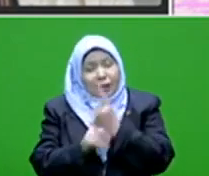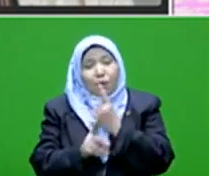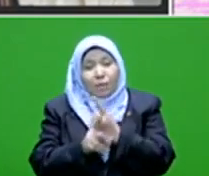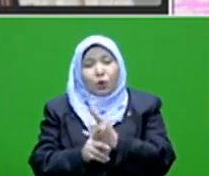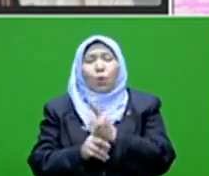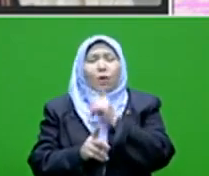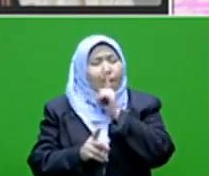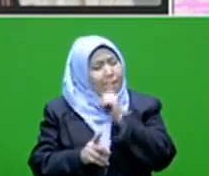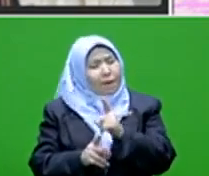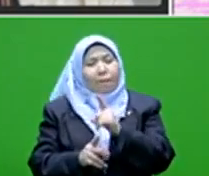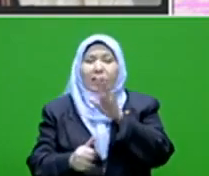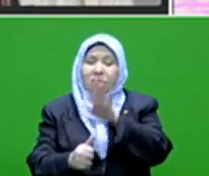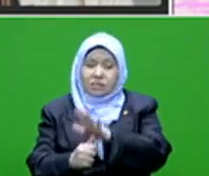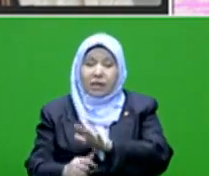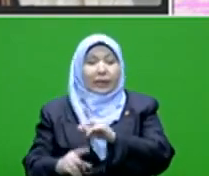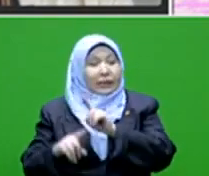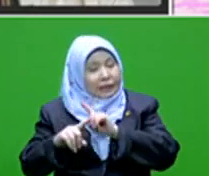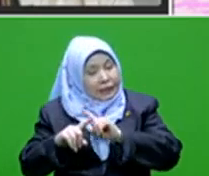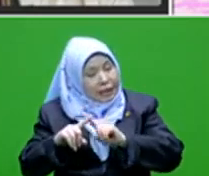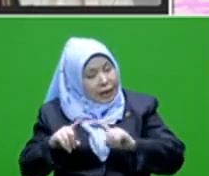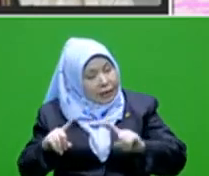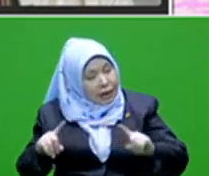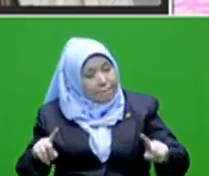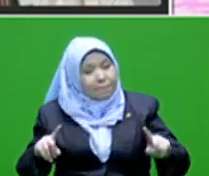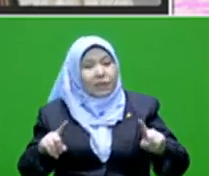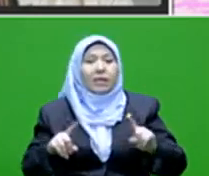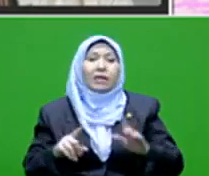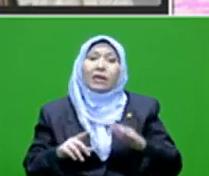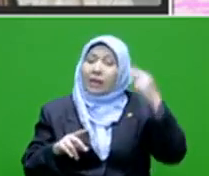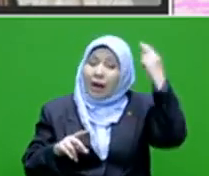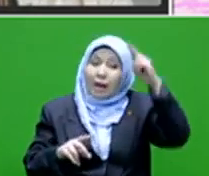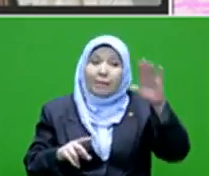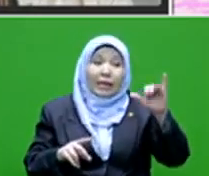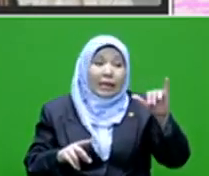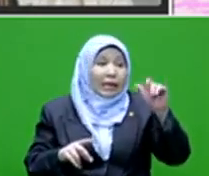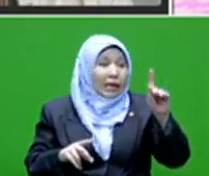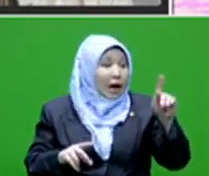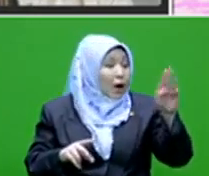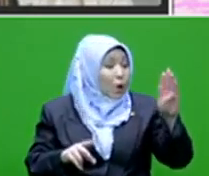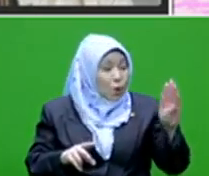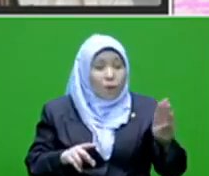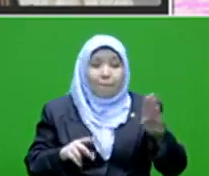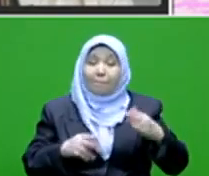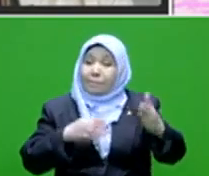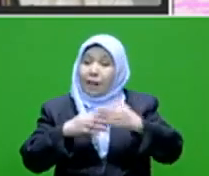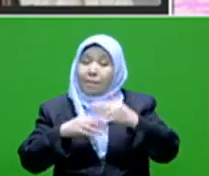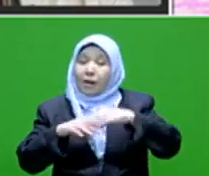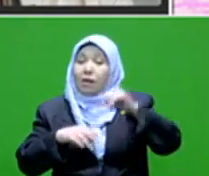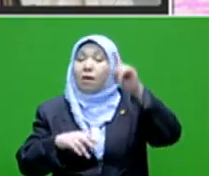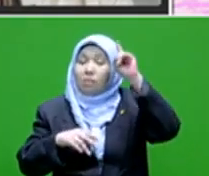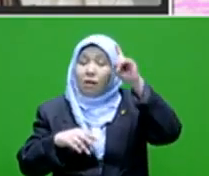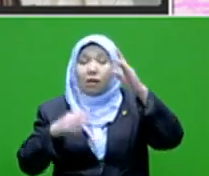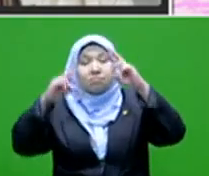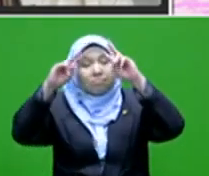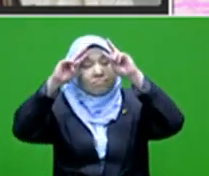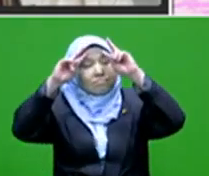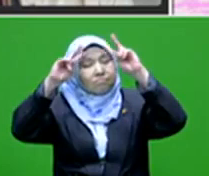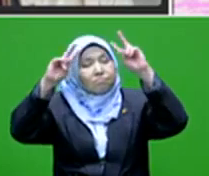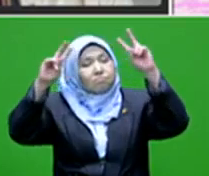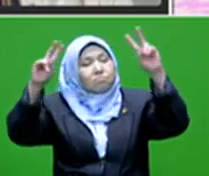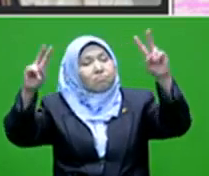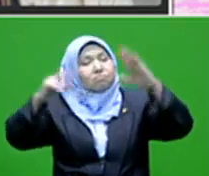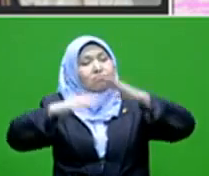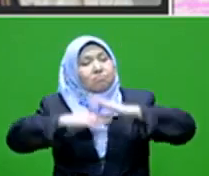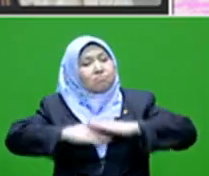Tetapi fallahu khairun hafiza, Nabi Yaakob kembalikan kepada Allah, tenang ya, tenang Nabi